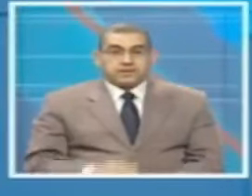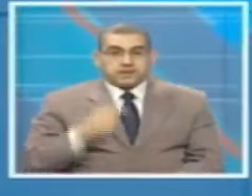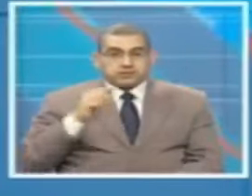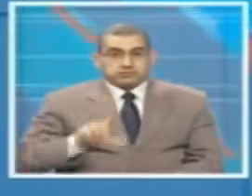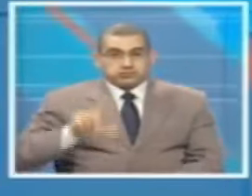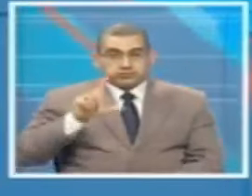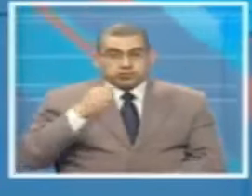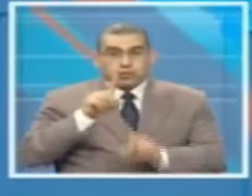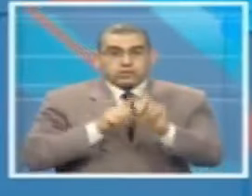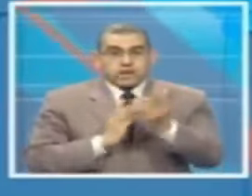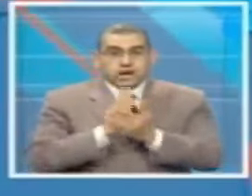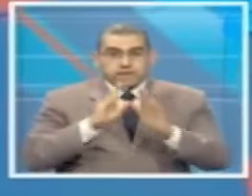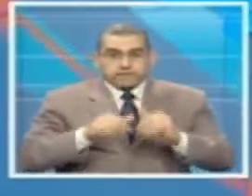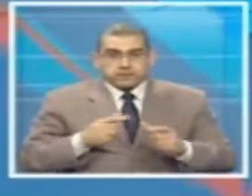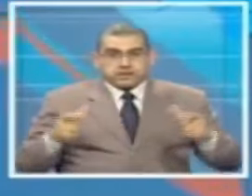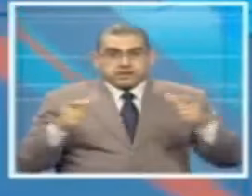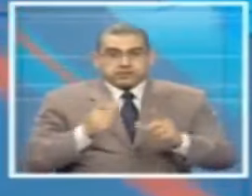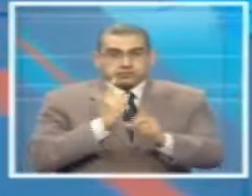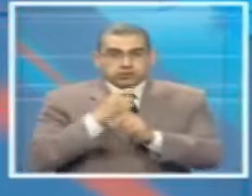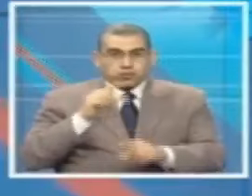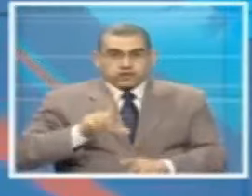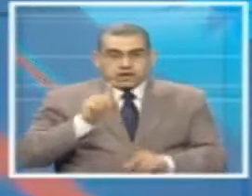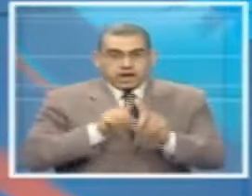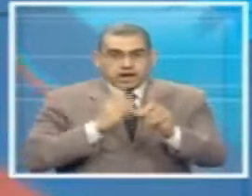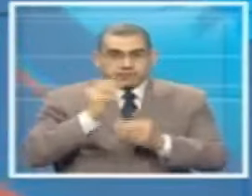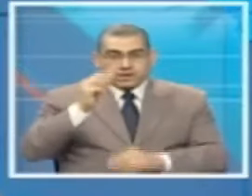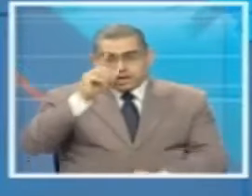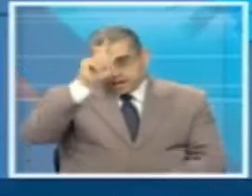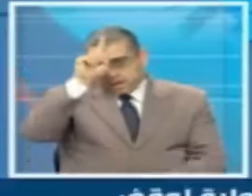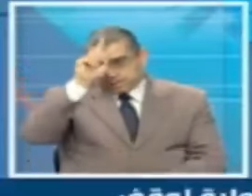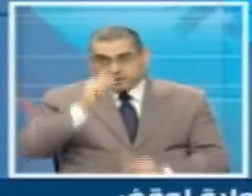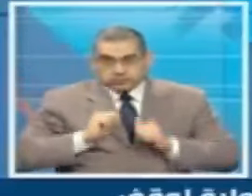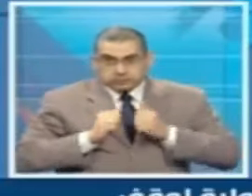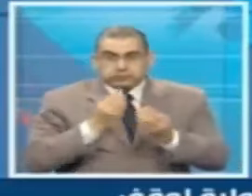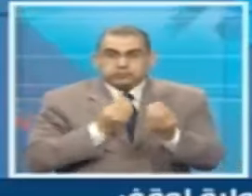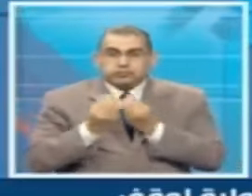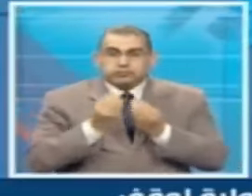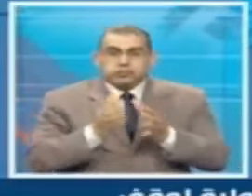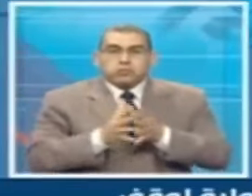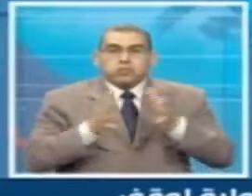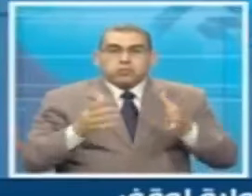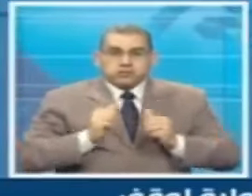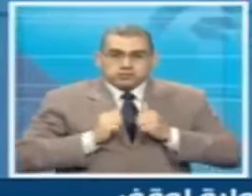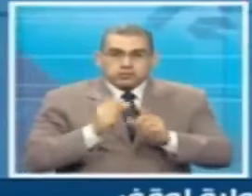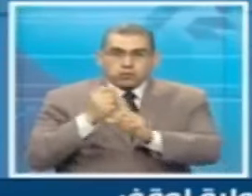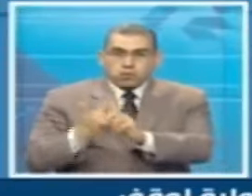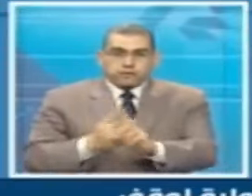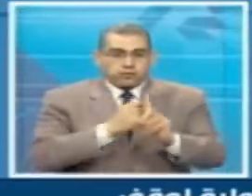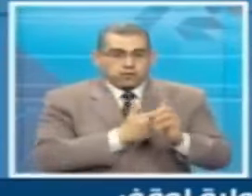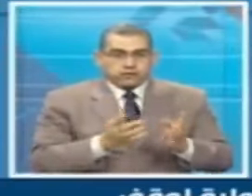ترأس وزير الخارجية سامح شكري ونظيرته الألمانية أنيلينا بيربوك جلسة مباحثات موسعة بحضور وفدي